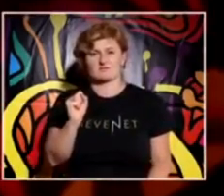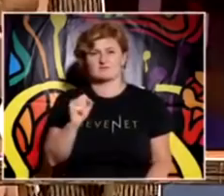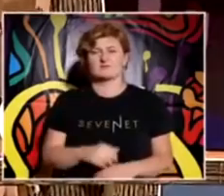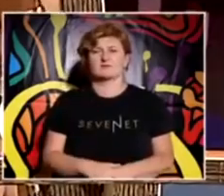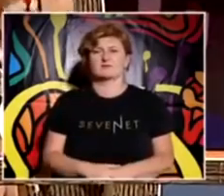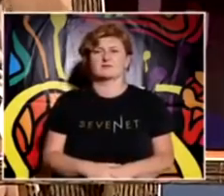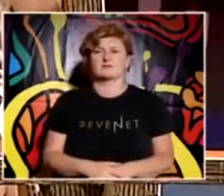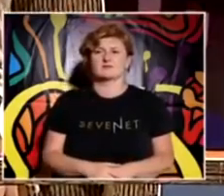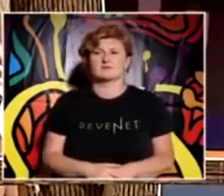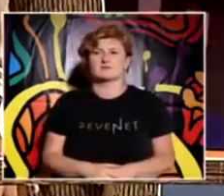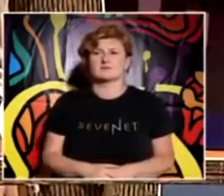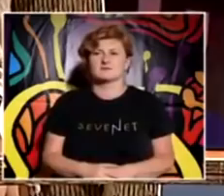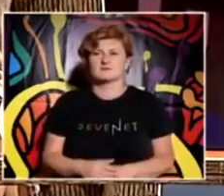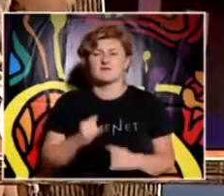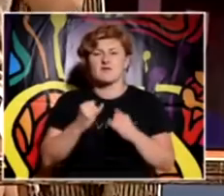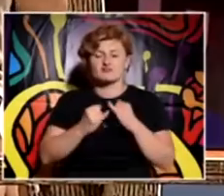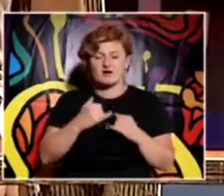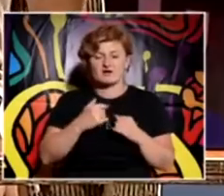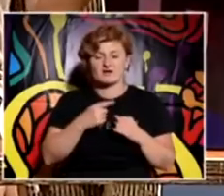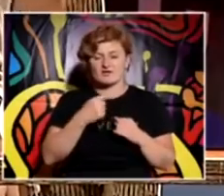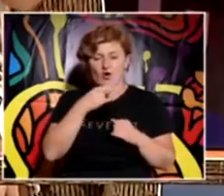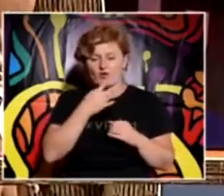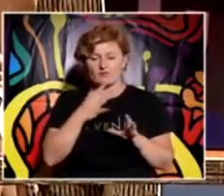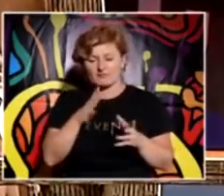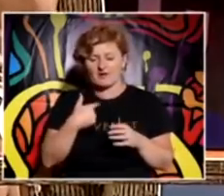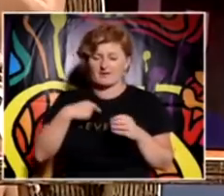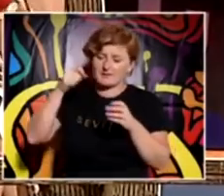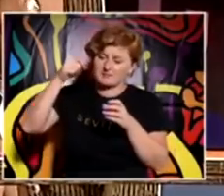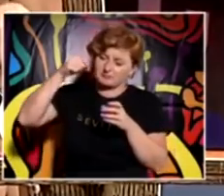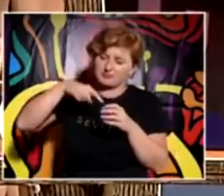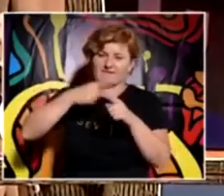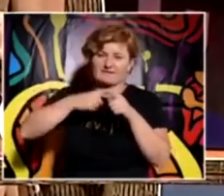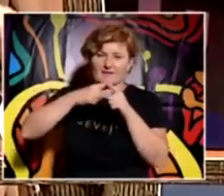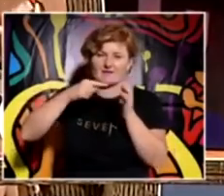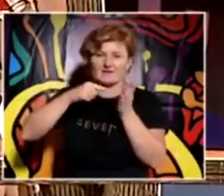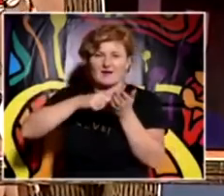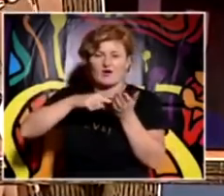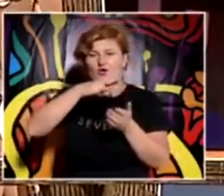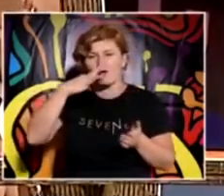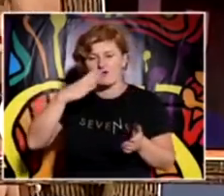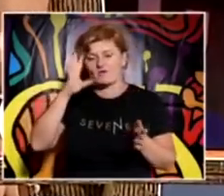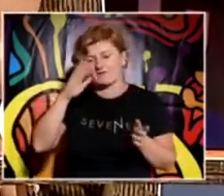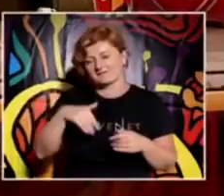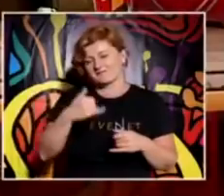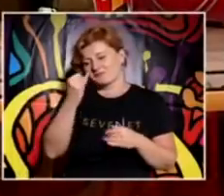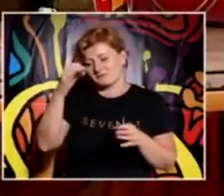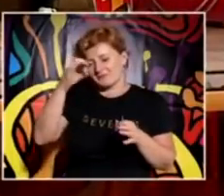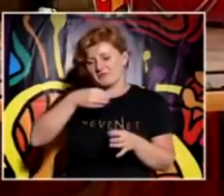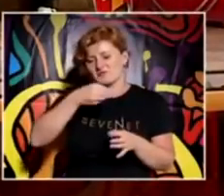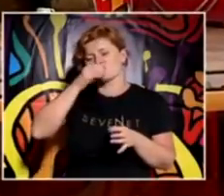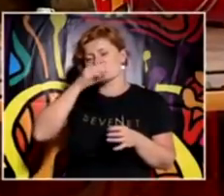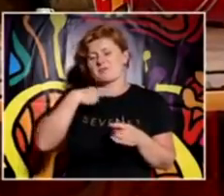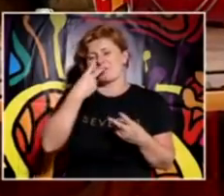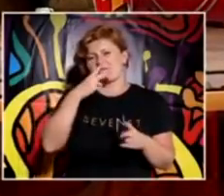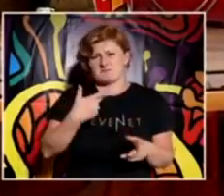kolor lub smak, dorzucaliśmy sobie taką multivitaminkę i mieliśmy każdy kolor, każdy smak, jaki inny tylko. Żółty po prostu. I